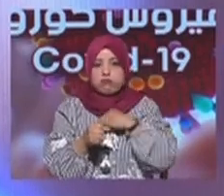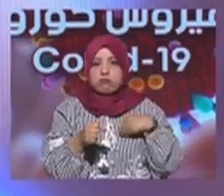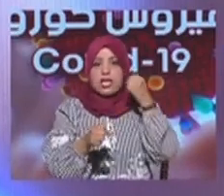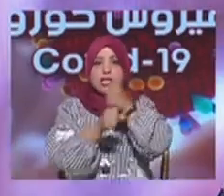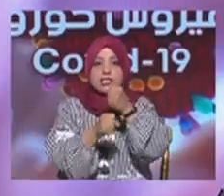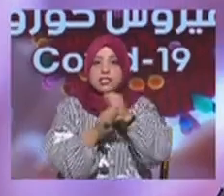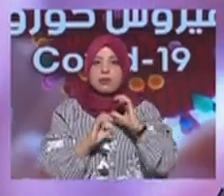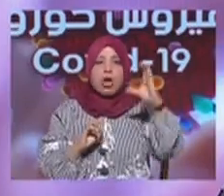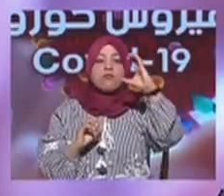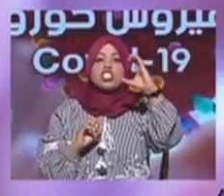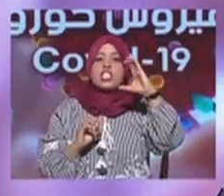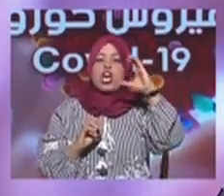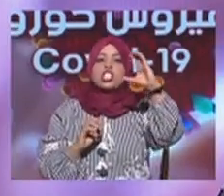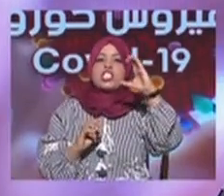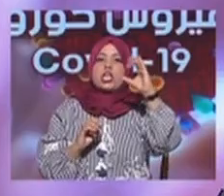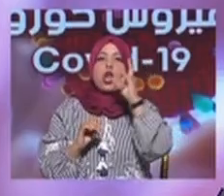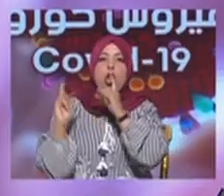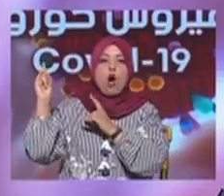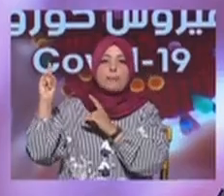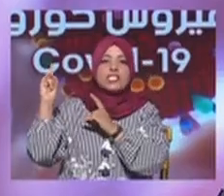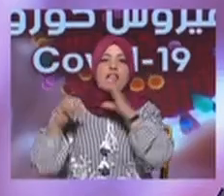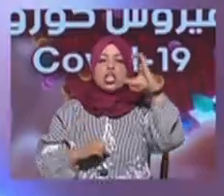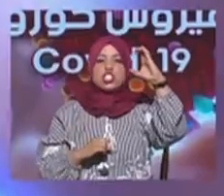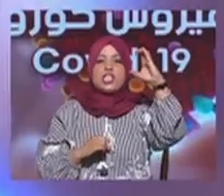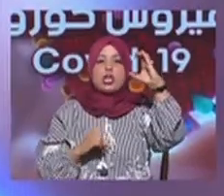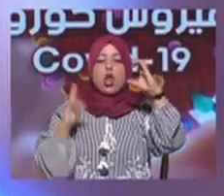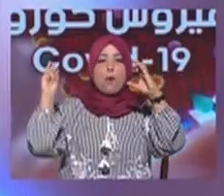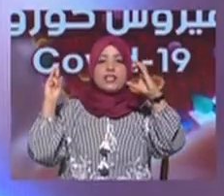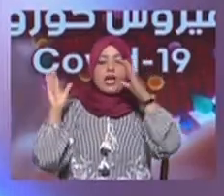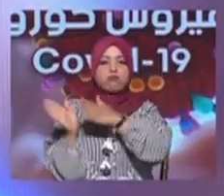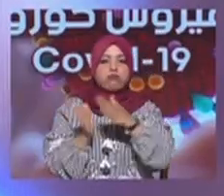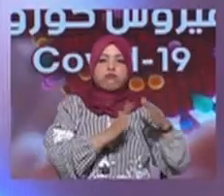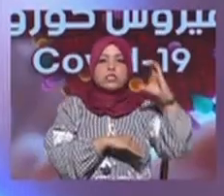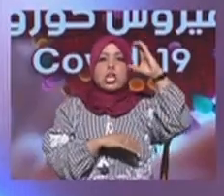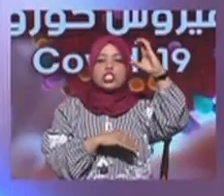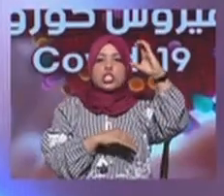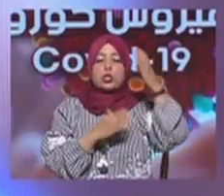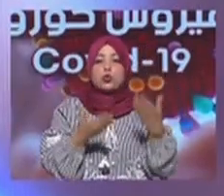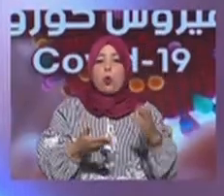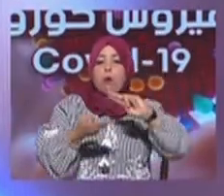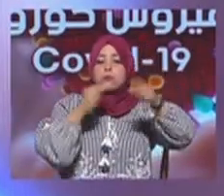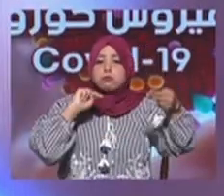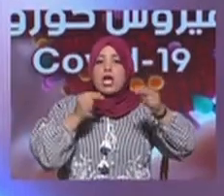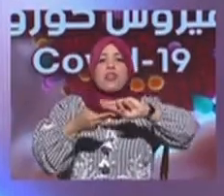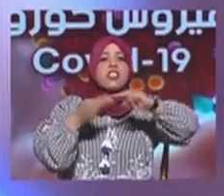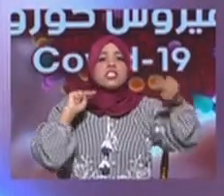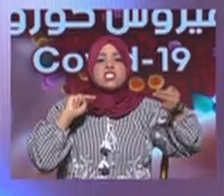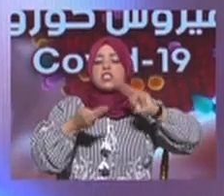في شارنيكور، في تابع شارنيكول. تابع شارنيكول اي دونك قاعدين ان شاء الله ننسقوا باش نحاولوا